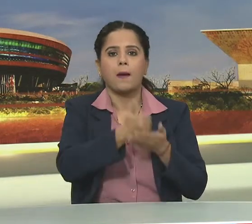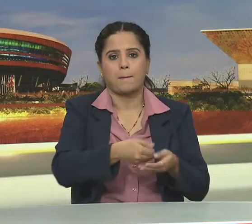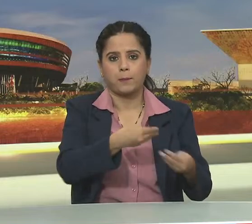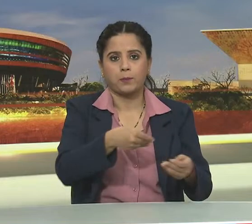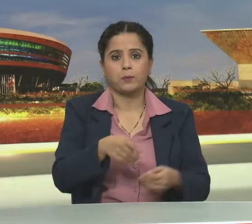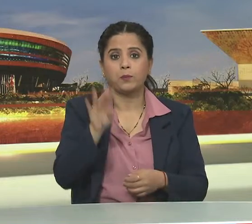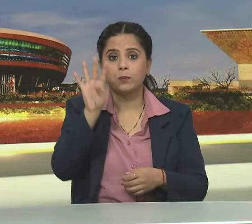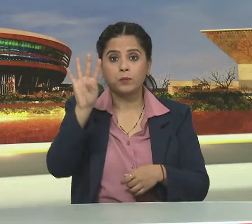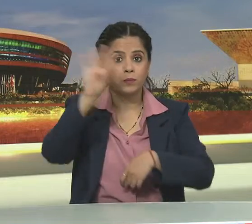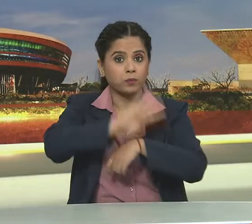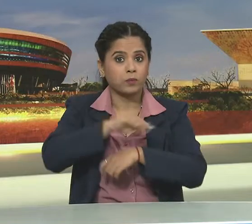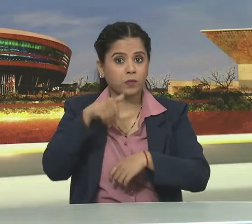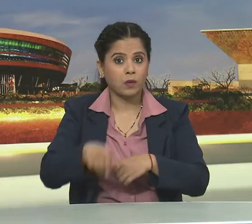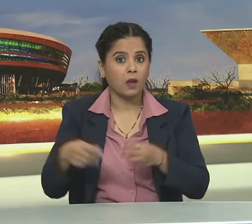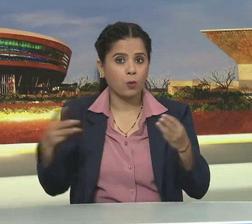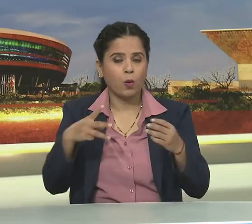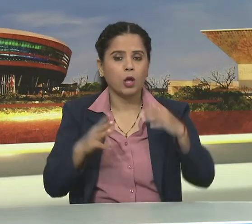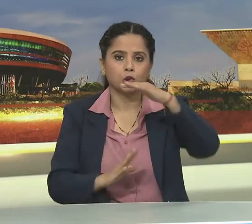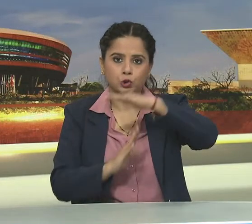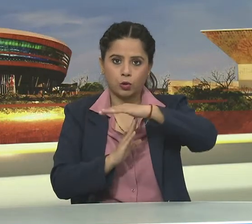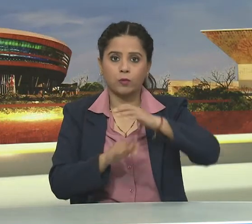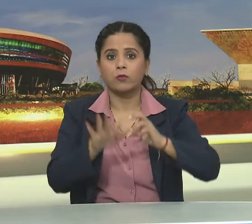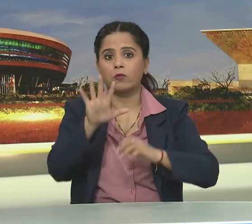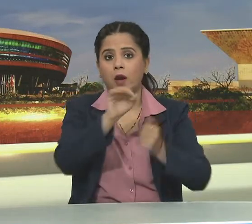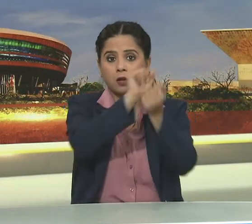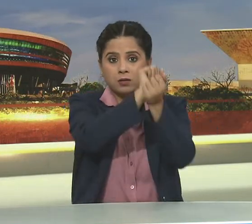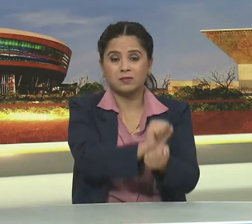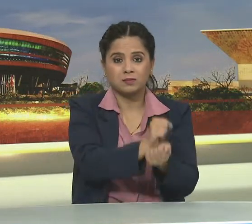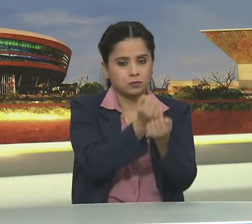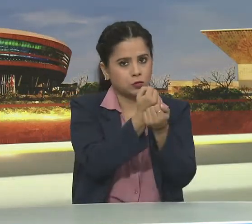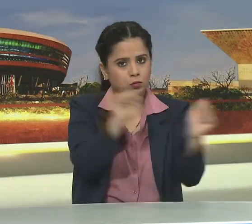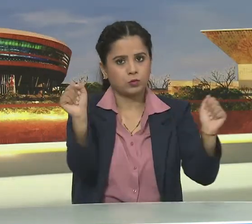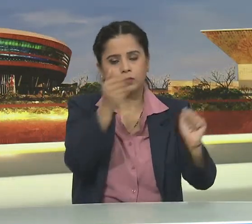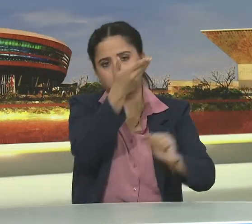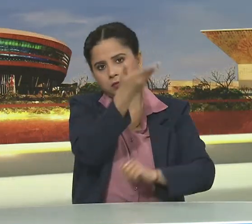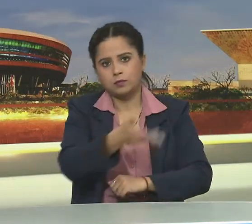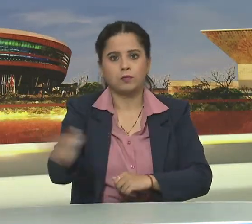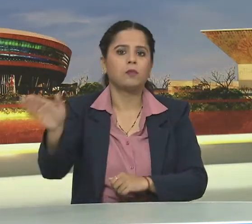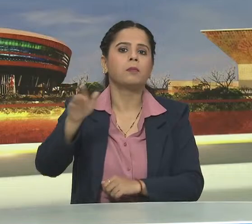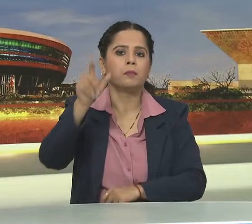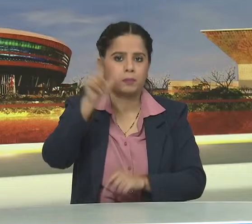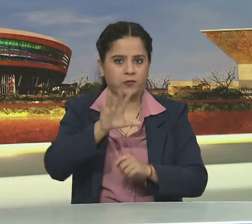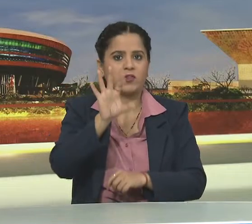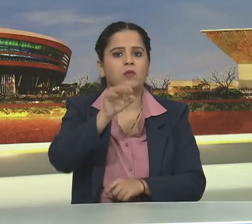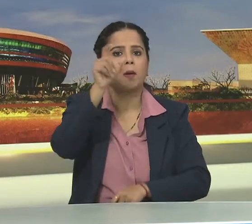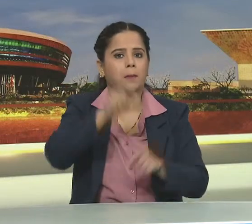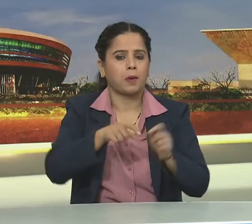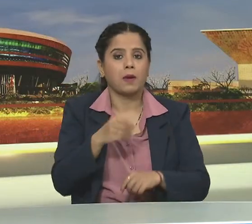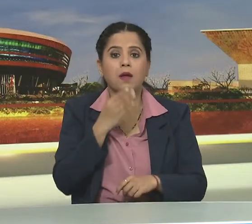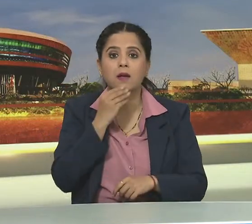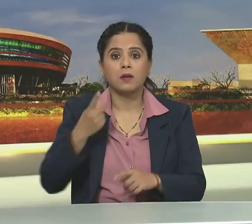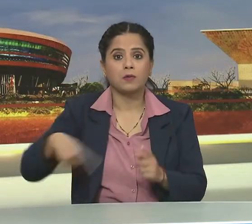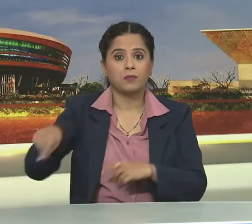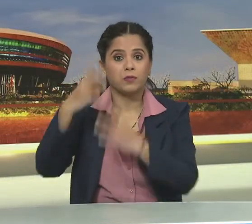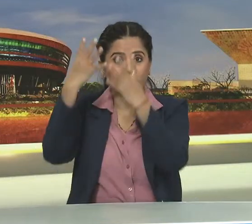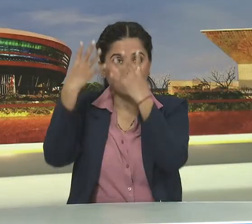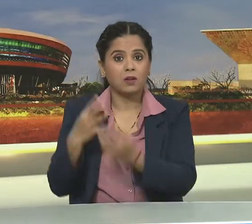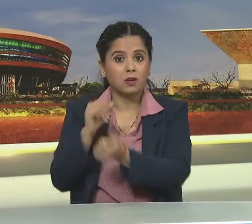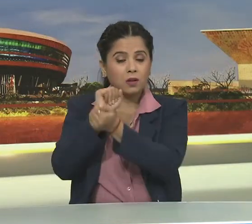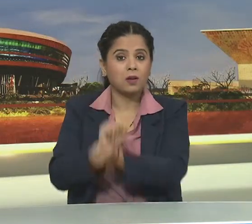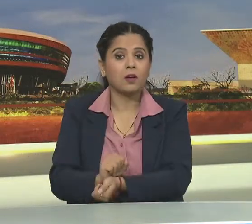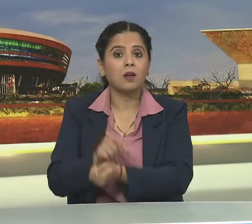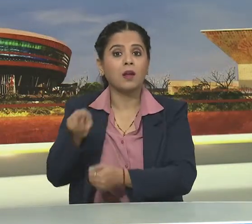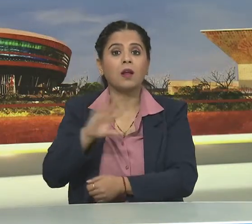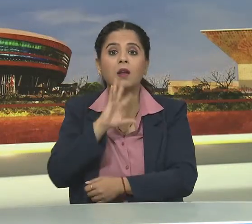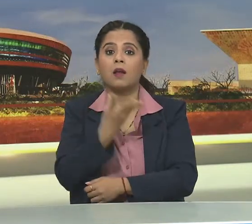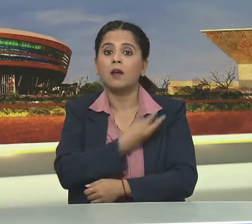वाले संघर्ष विराम में 50 बंधकों को रिहा किया जाएगा। इस दौरान इजरायल की जेल में बंद फिलिस्तीनियों को